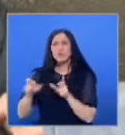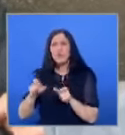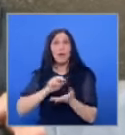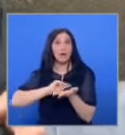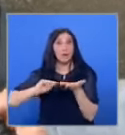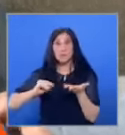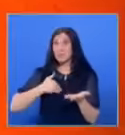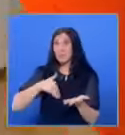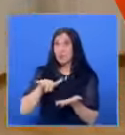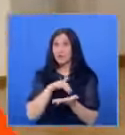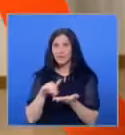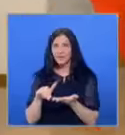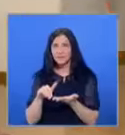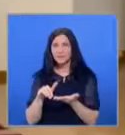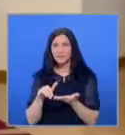на моя адрес.